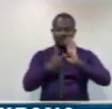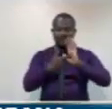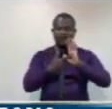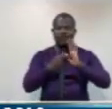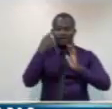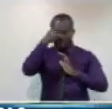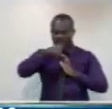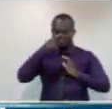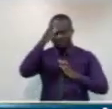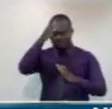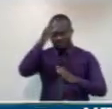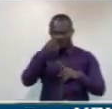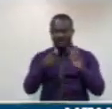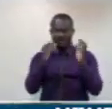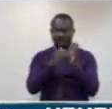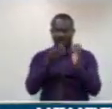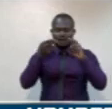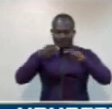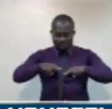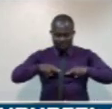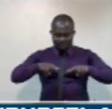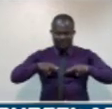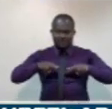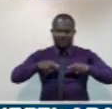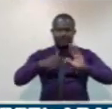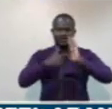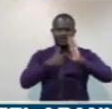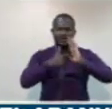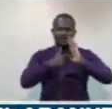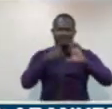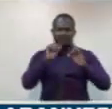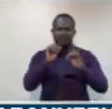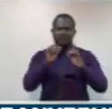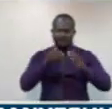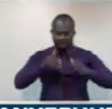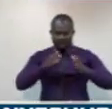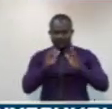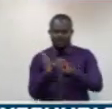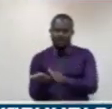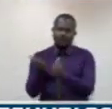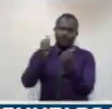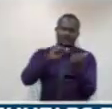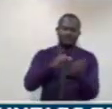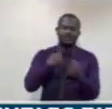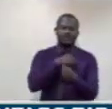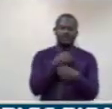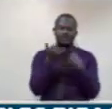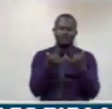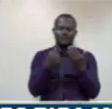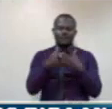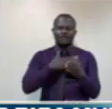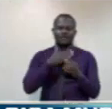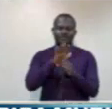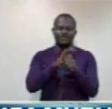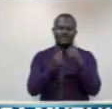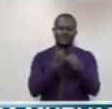nuko nsa na papa en plus kandi habayeho no kuba baranyeretse carte ya bateme narishimye nashimye imana n'ubu ndumva nihujuje